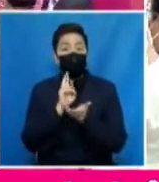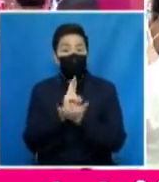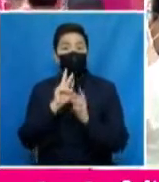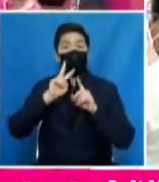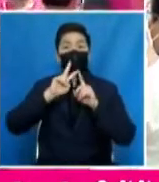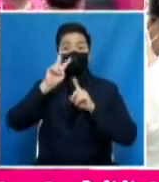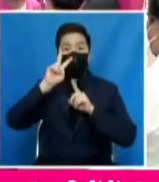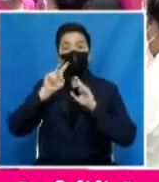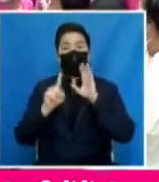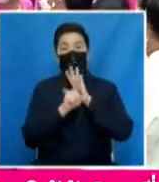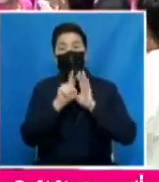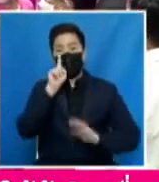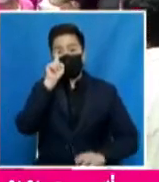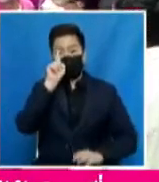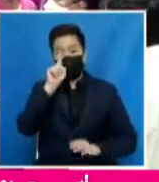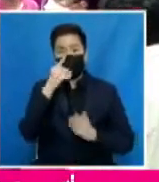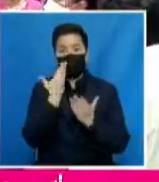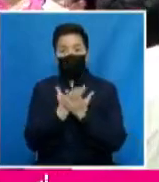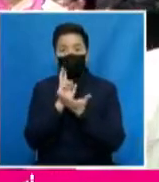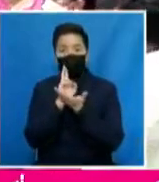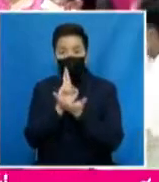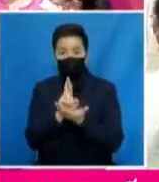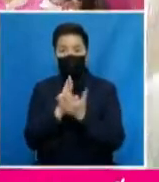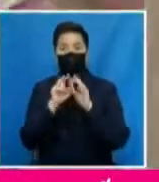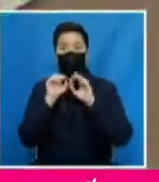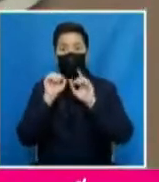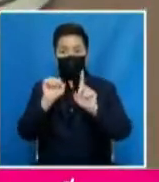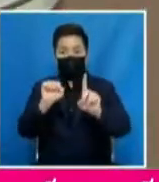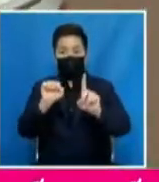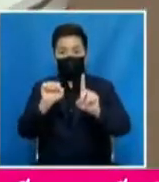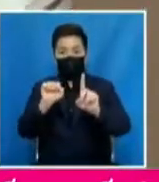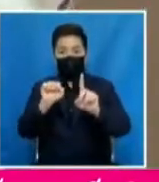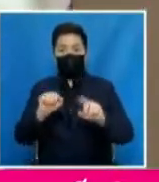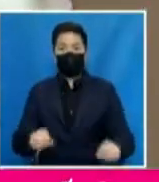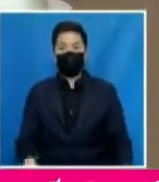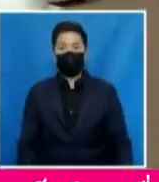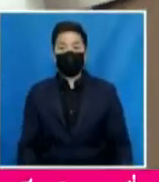ลอันดับที่2ออก1ครั้งเป็นเงิน 100,000 บาท